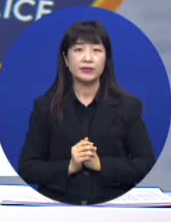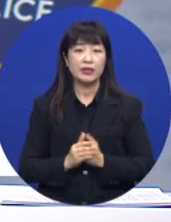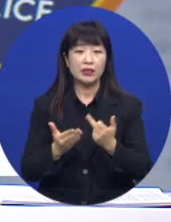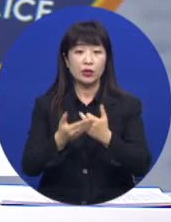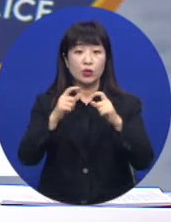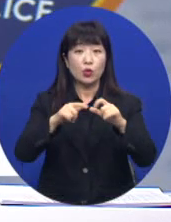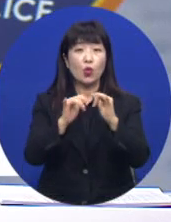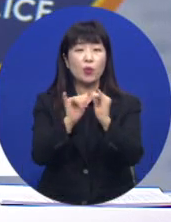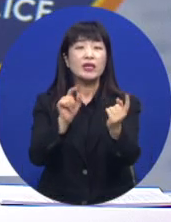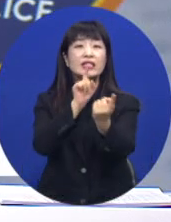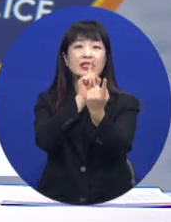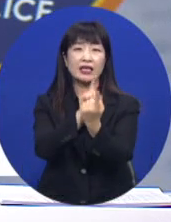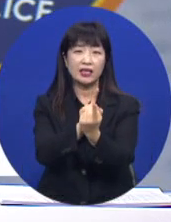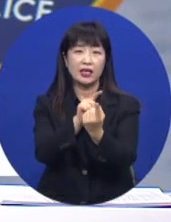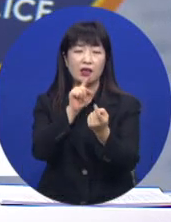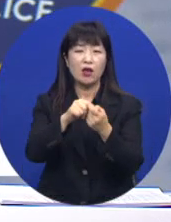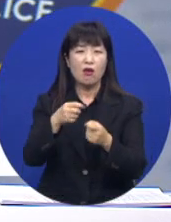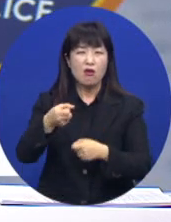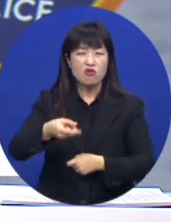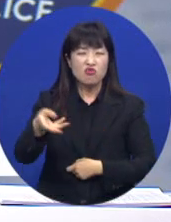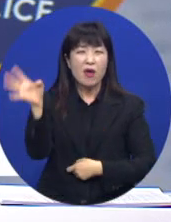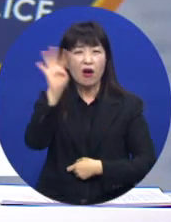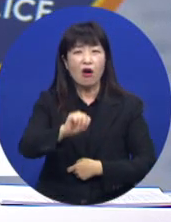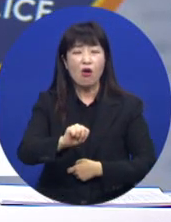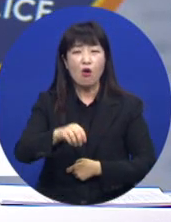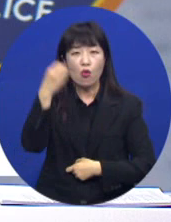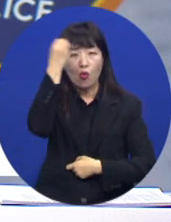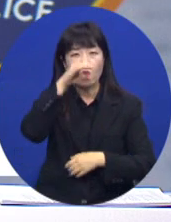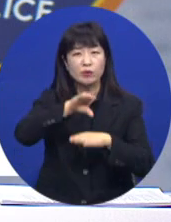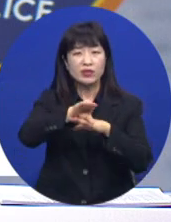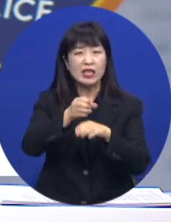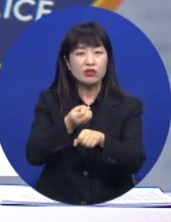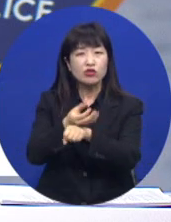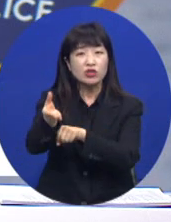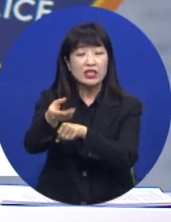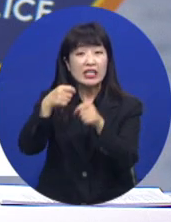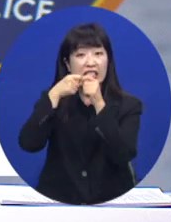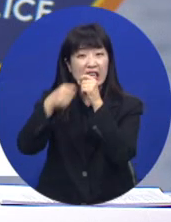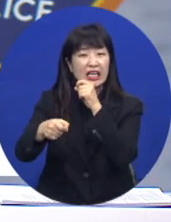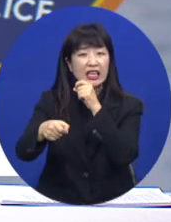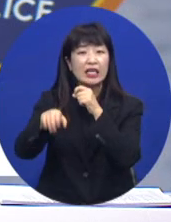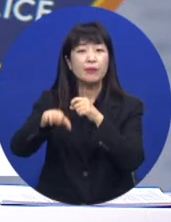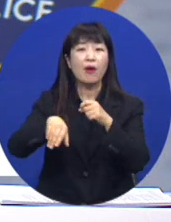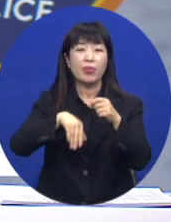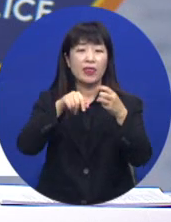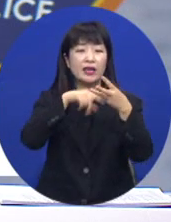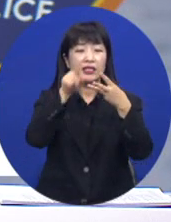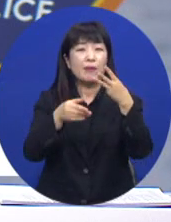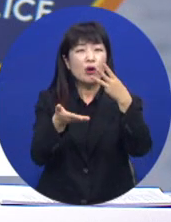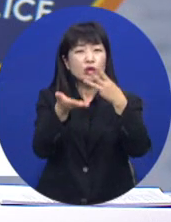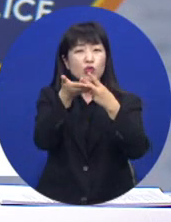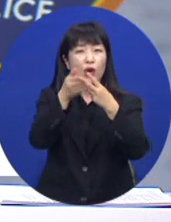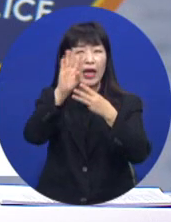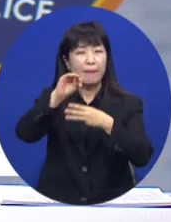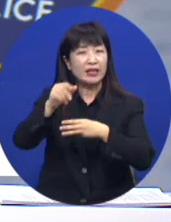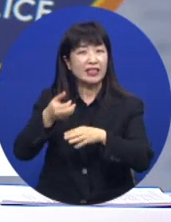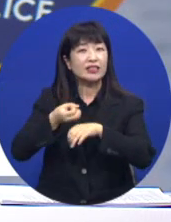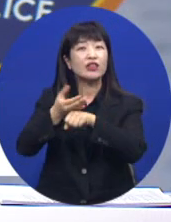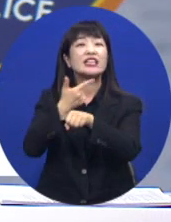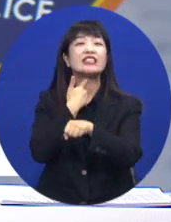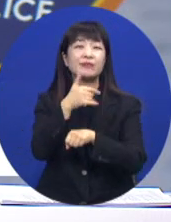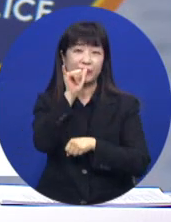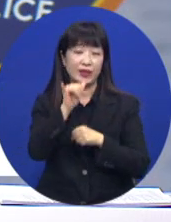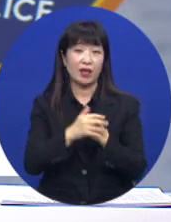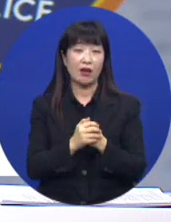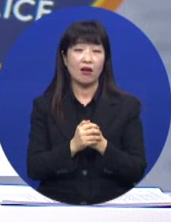제주 도민을 상대로 한 수백억 원대 고급차 수출 사기 소식 이달 초 제주 MBC가 이 시간을 통해